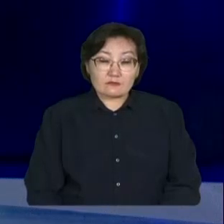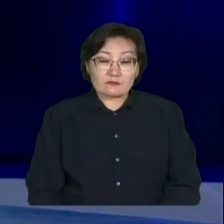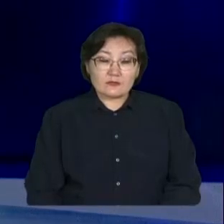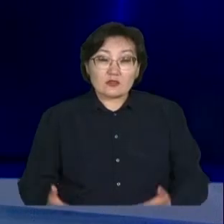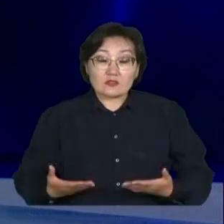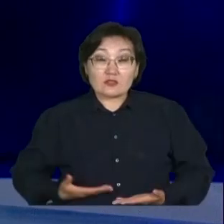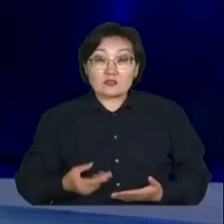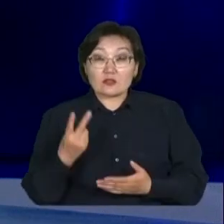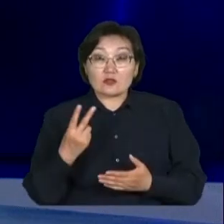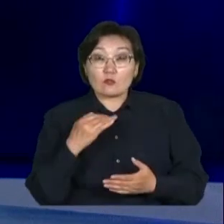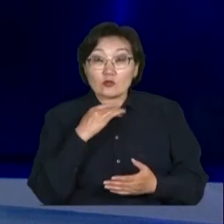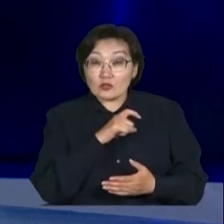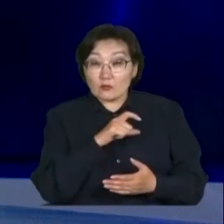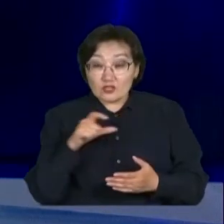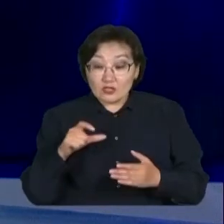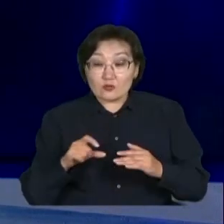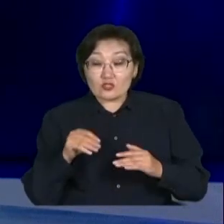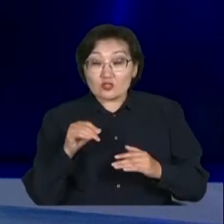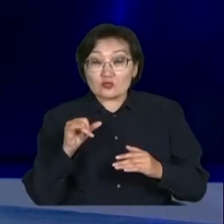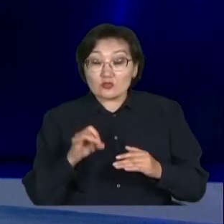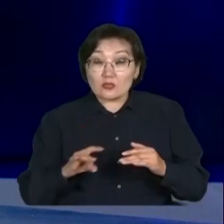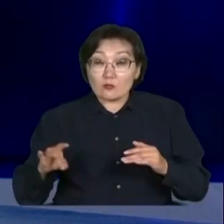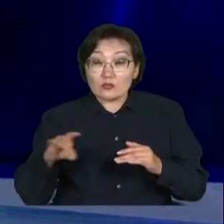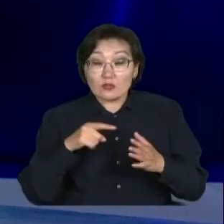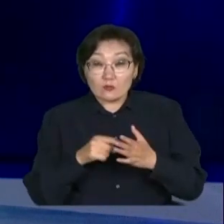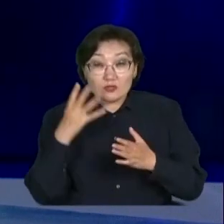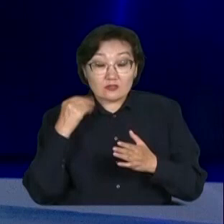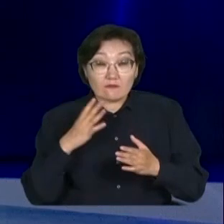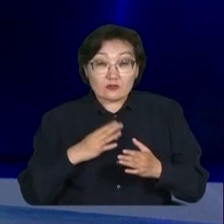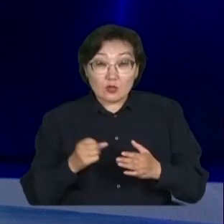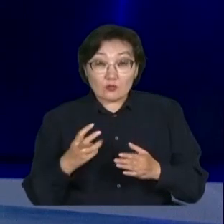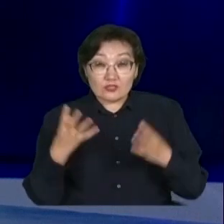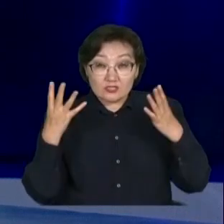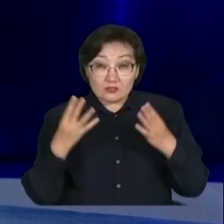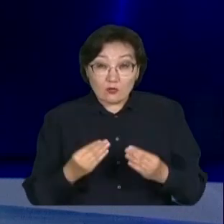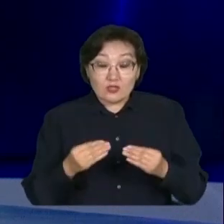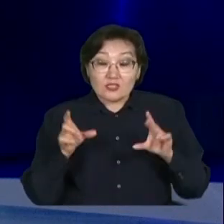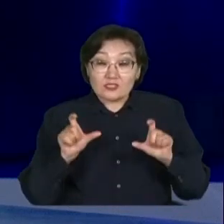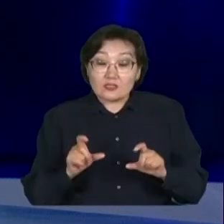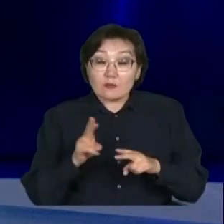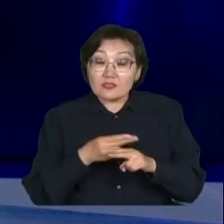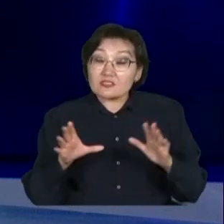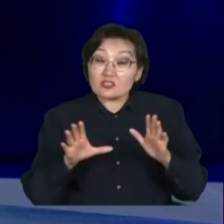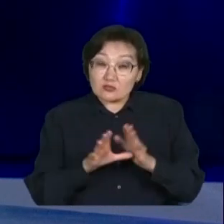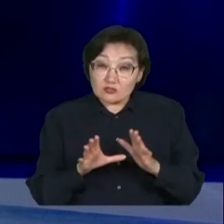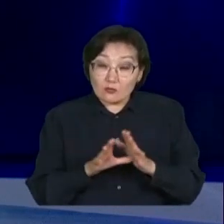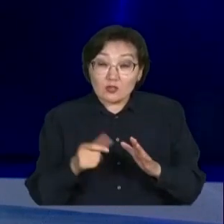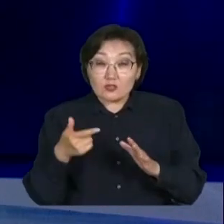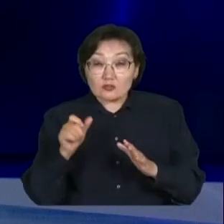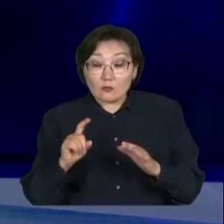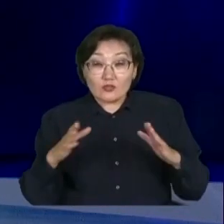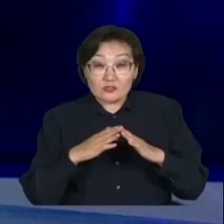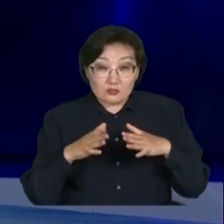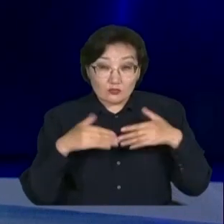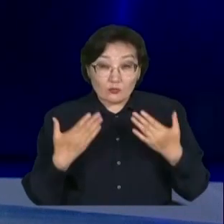жильцы двух многоэтажек в цско районе Алмааты вынуждены по несколько дней обходиться без электричества газа в домах